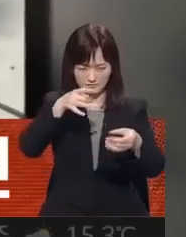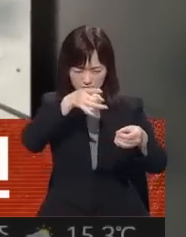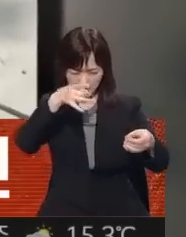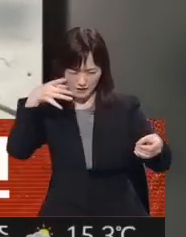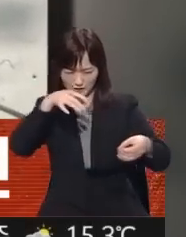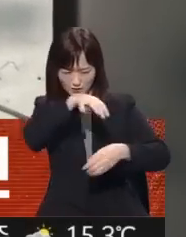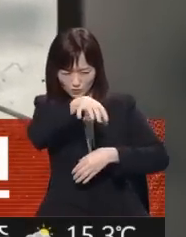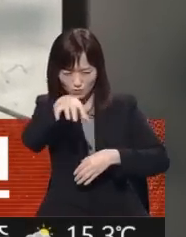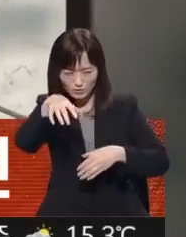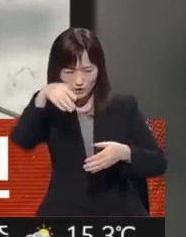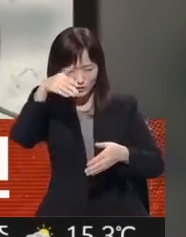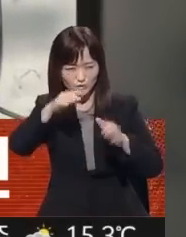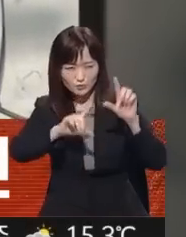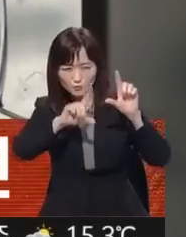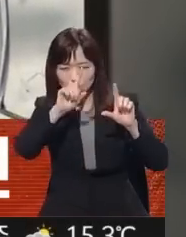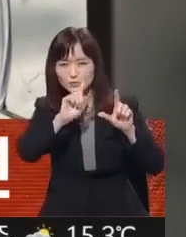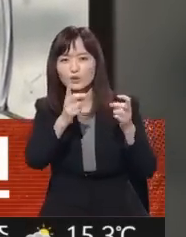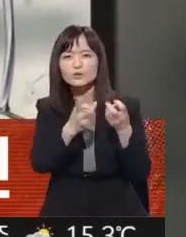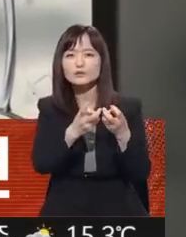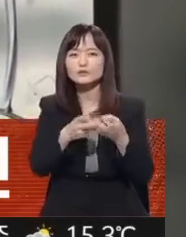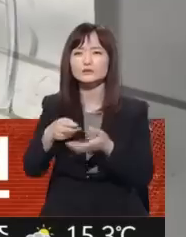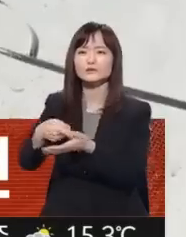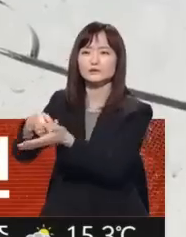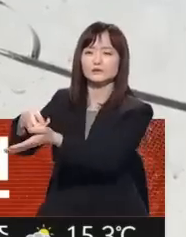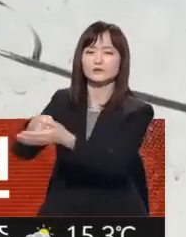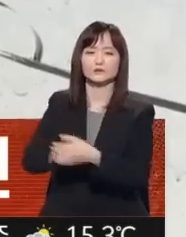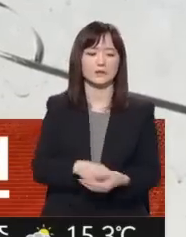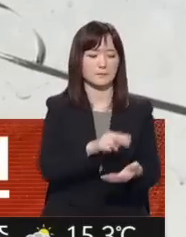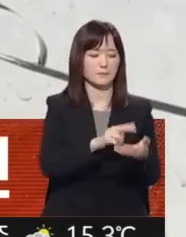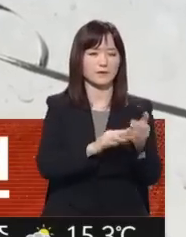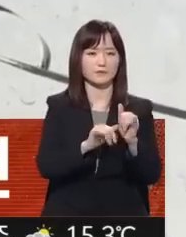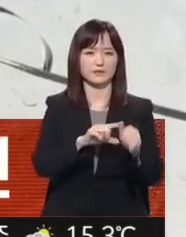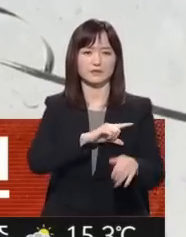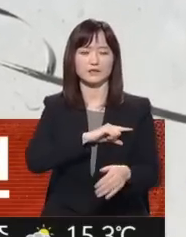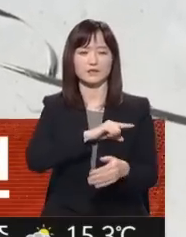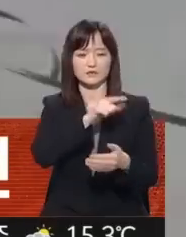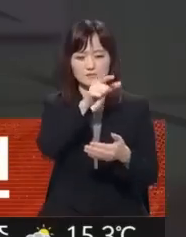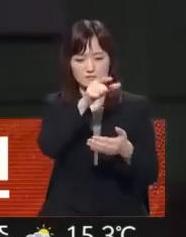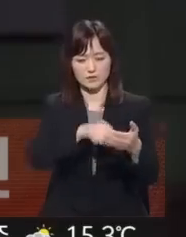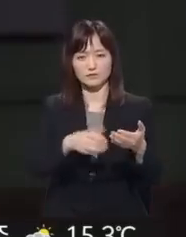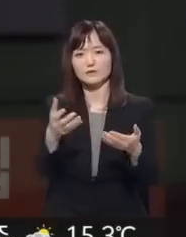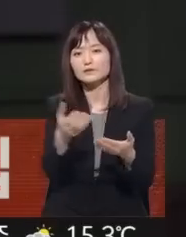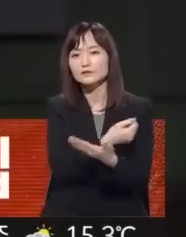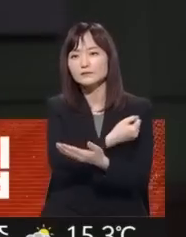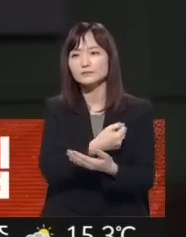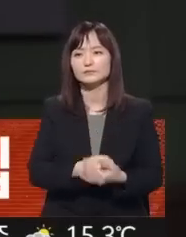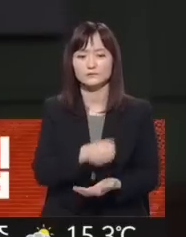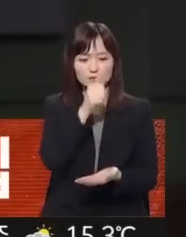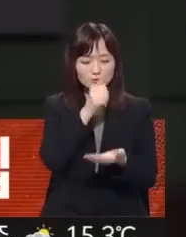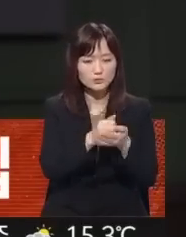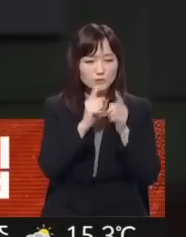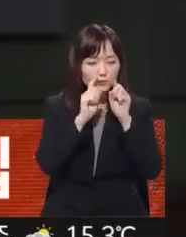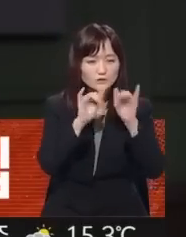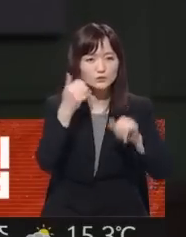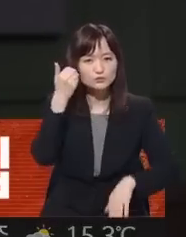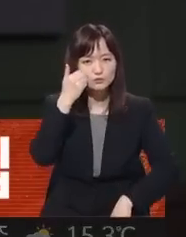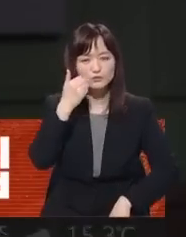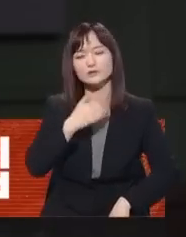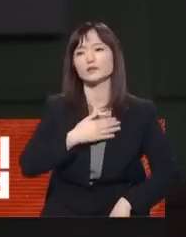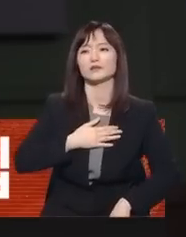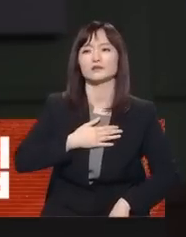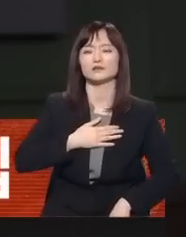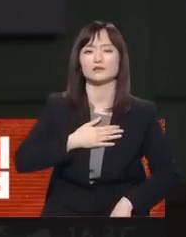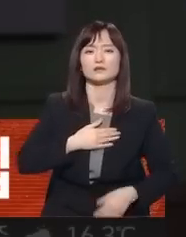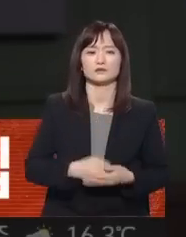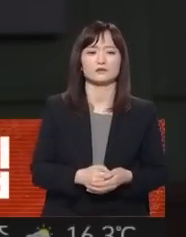여기에 더해서 쇠구슬 판매업체에서 구매자 명단까지도 확보를 합니다 그렇게 용의자를 특정을 해냈는데요이 피해 세대와